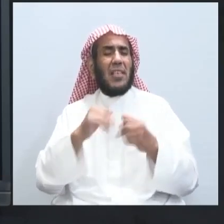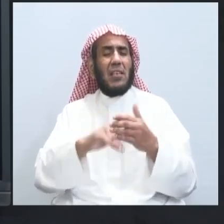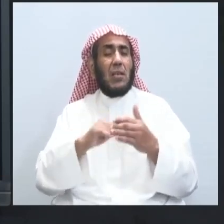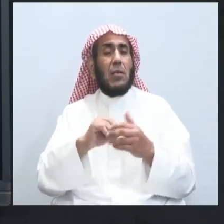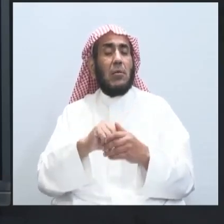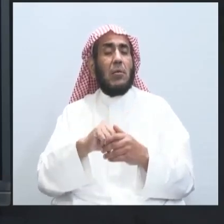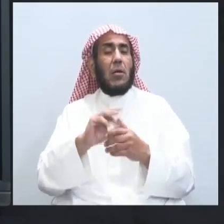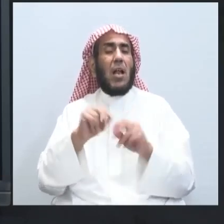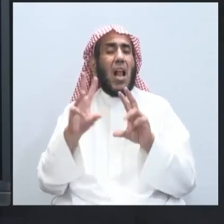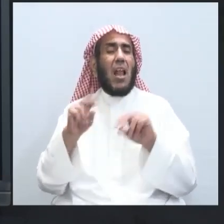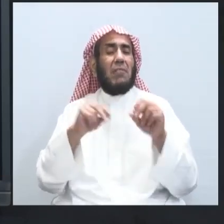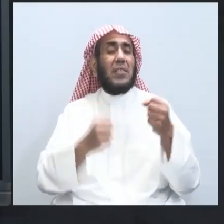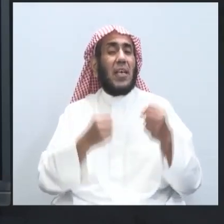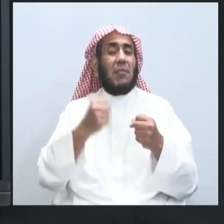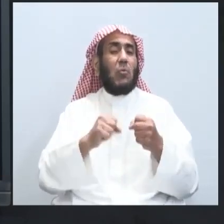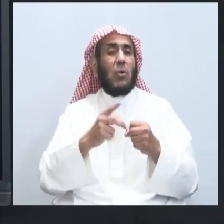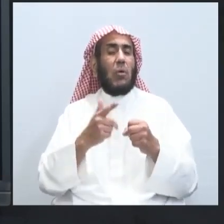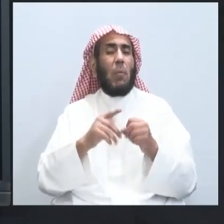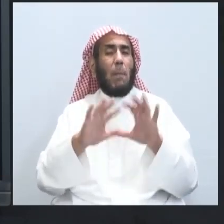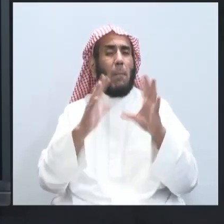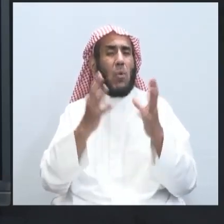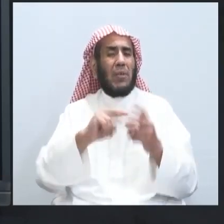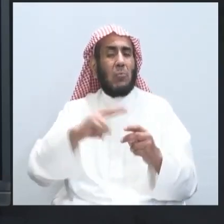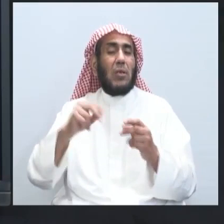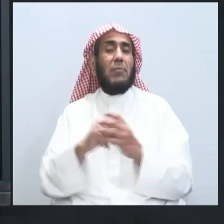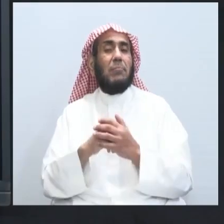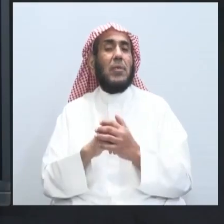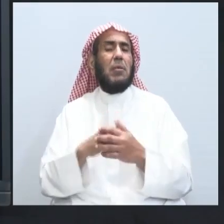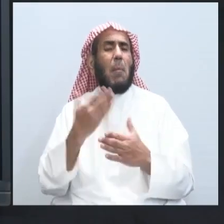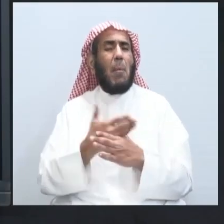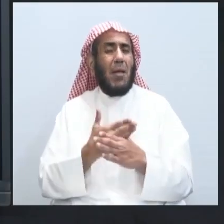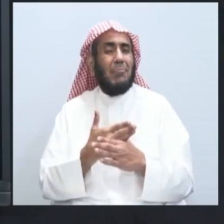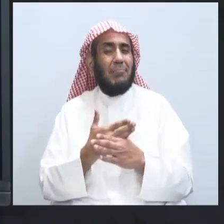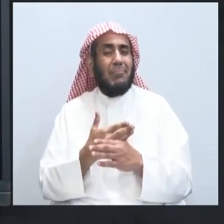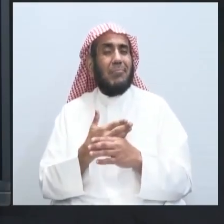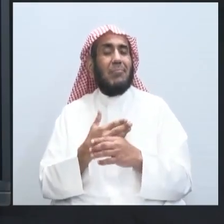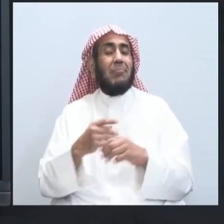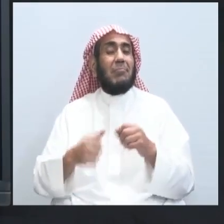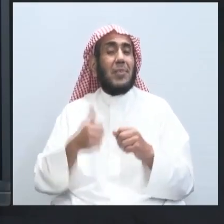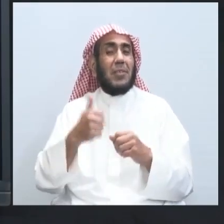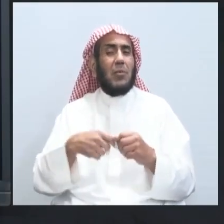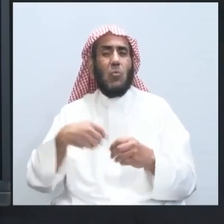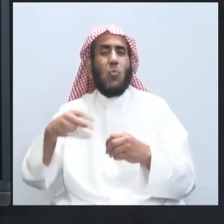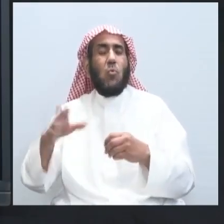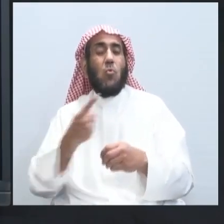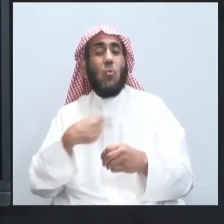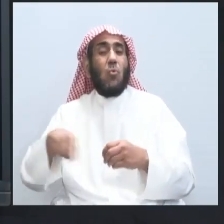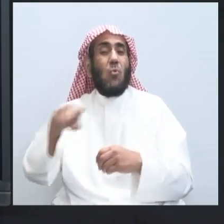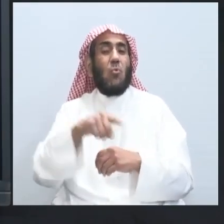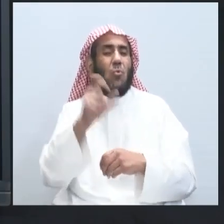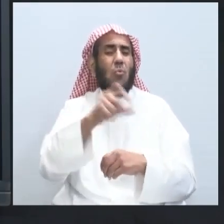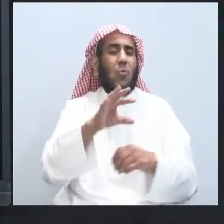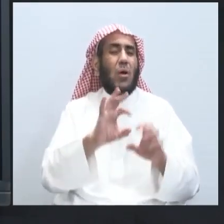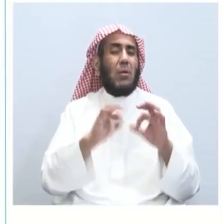ولكن هي نفس السياره ولكن هنالك مواصفات مختلفه لماذا لكي تستطيع تلبيه جميع الحاجات في